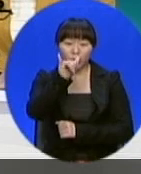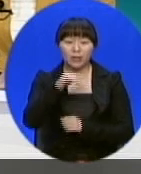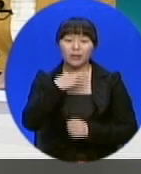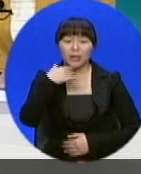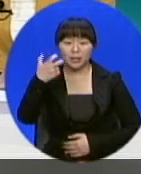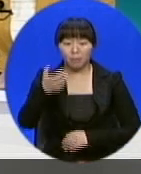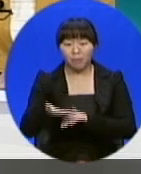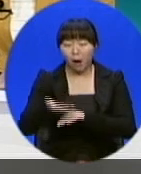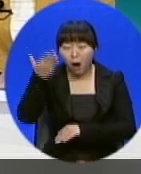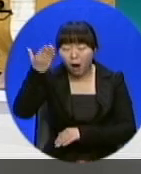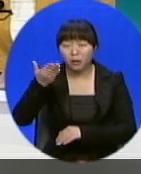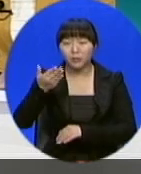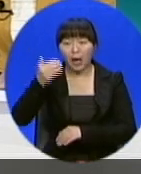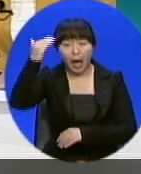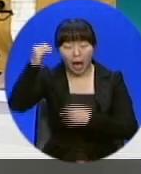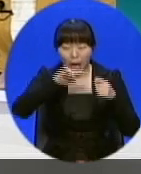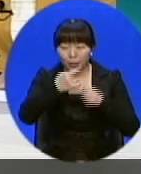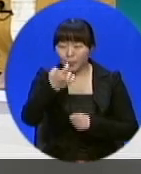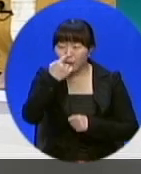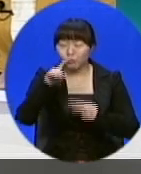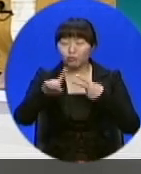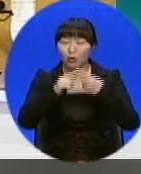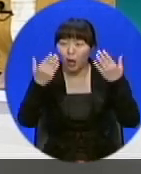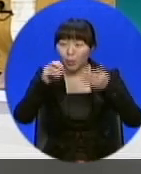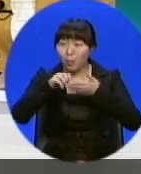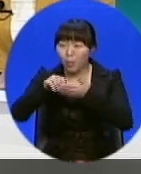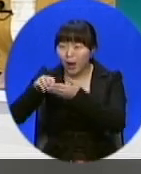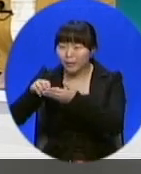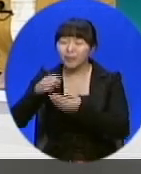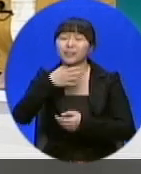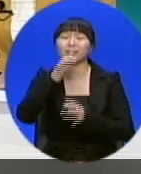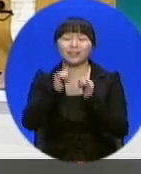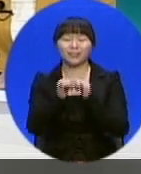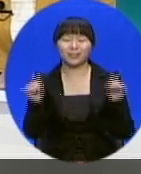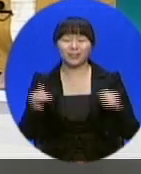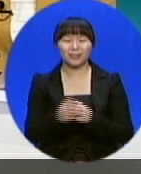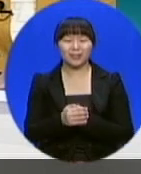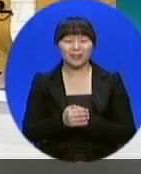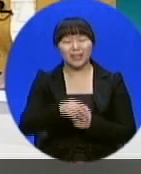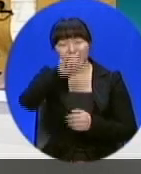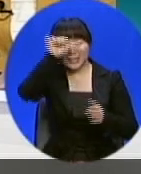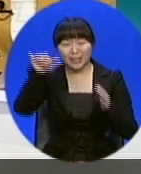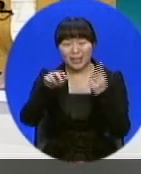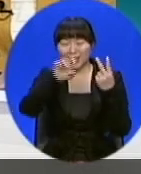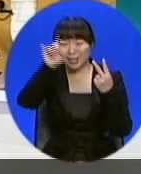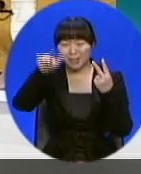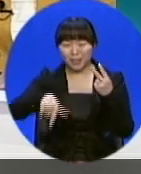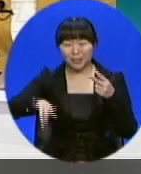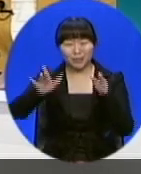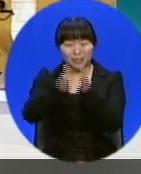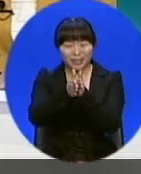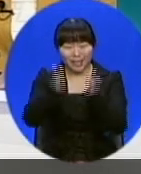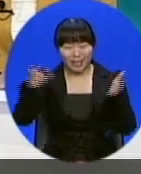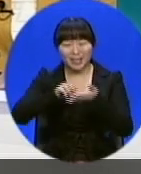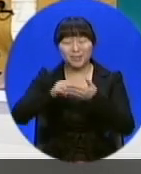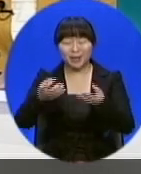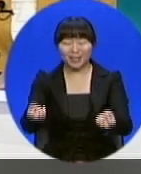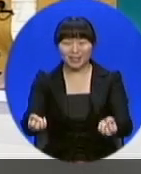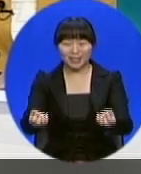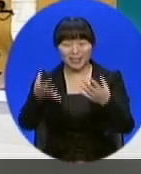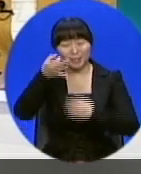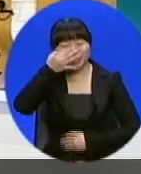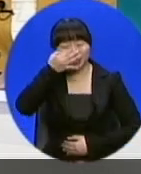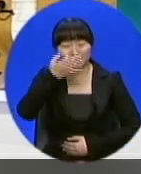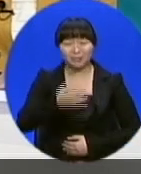넘긴 나이에 한글을 배우고 중학교 과정에 입학한 어르신들까지. 인생 2막을 활짝 열게 된 만학도들의 입학식 현장에